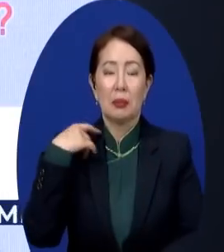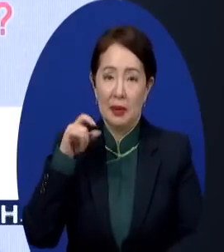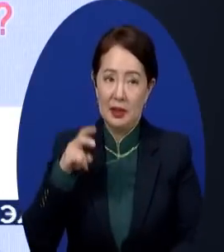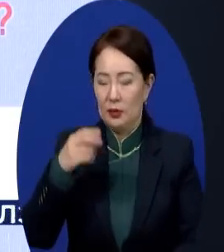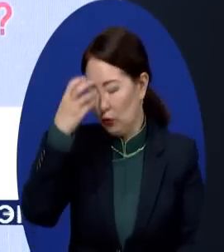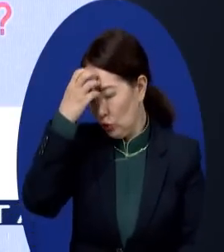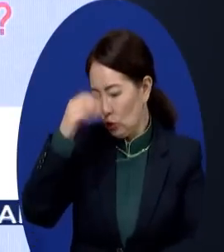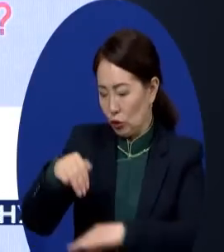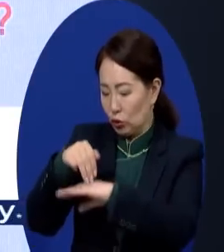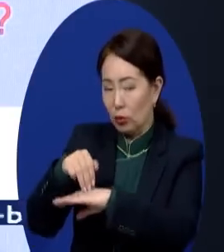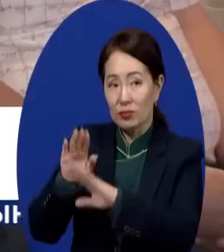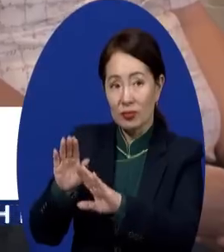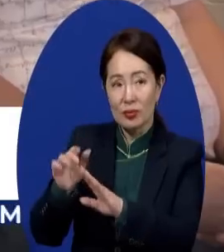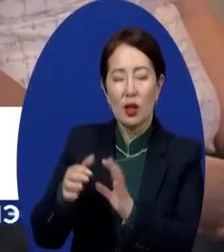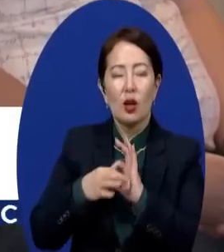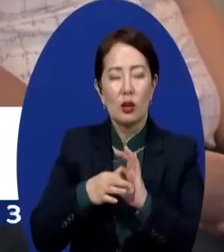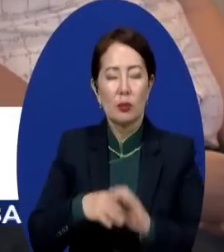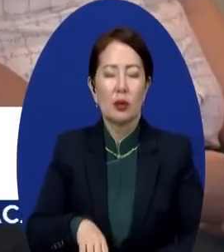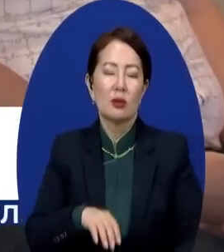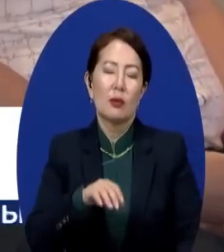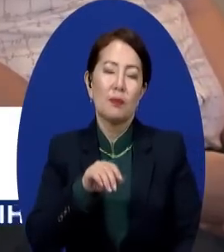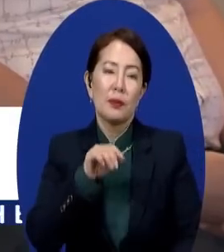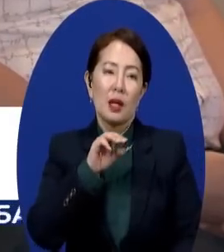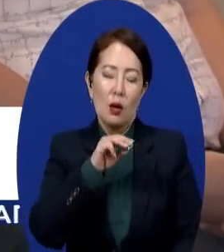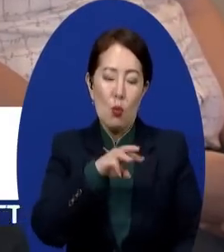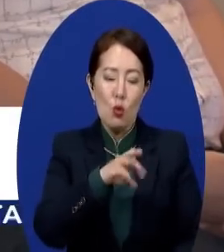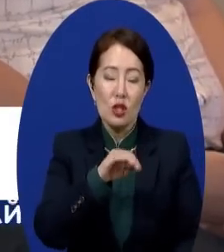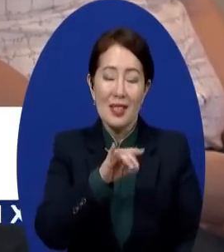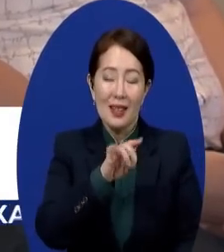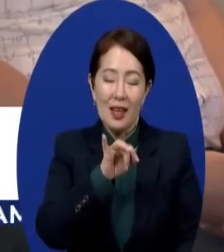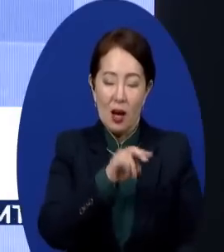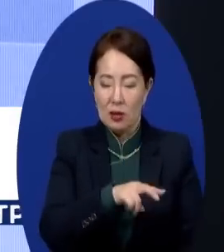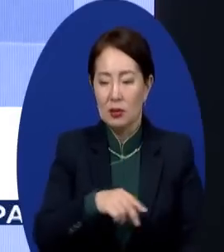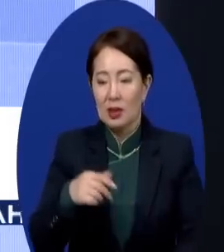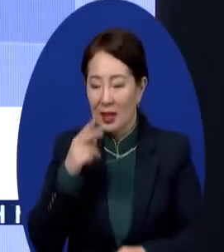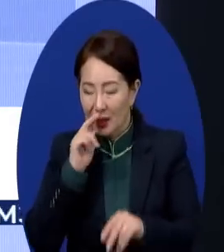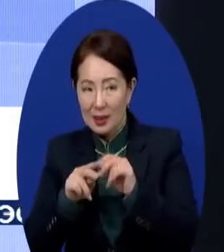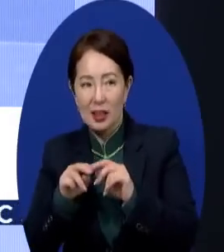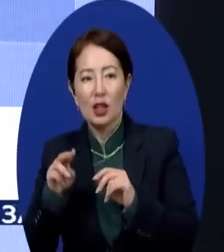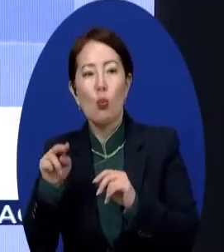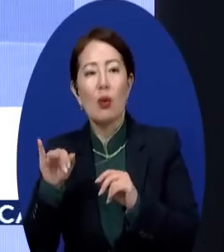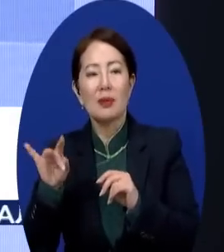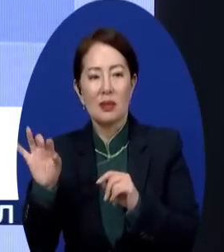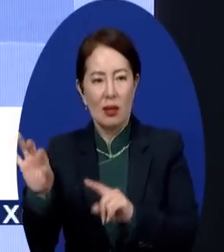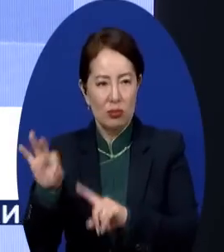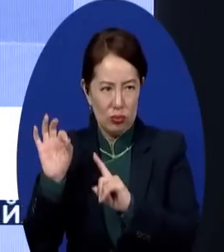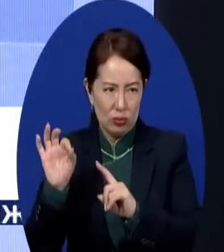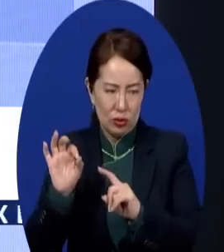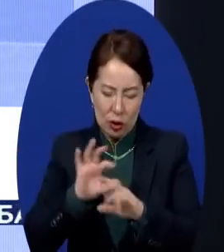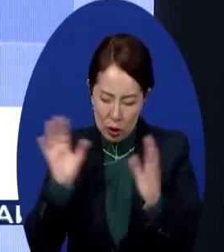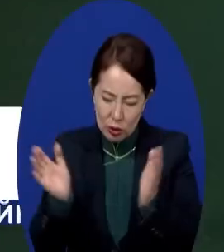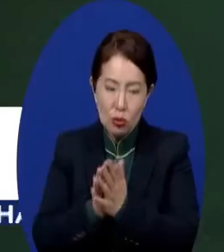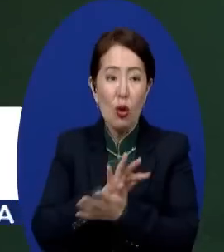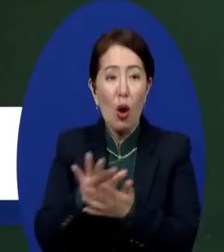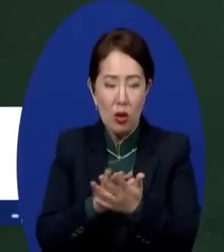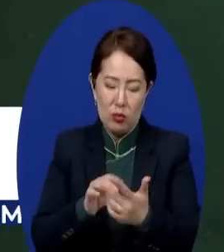тогтвортой байдлын хангахын тулд мажоритар хяналтын тогтолцоог бүрэн хангах гэвэл пропорционал тогтолцоог бид сонгох ёстой. Эсвэл холимог тогтолцоо